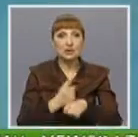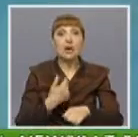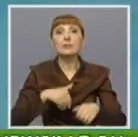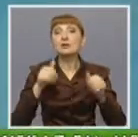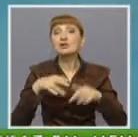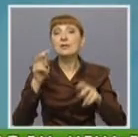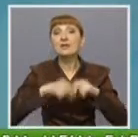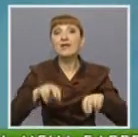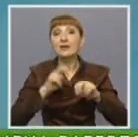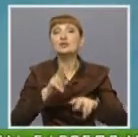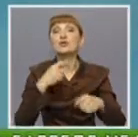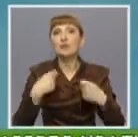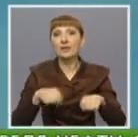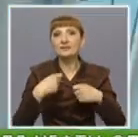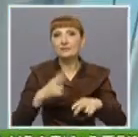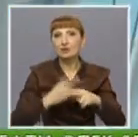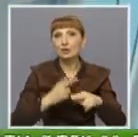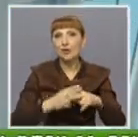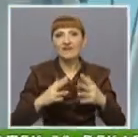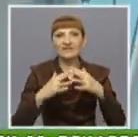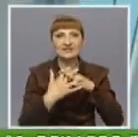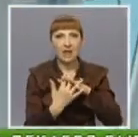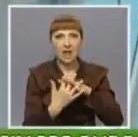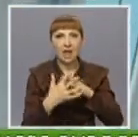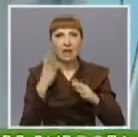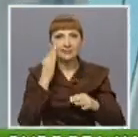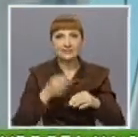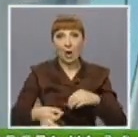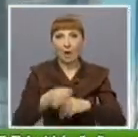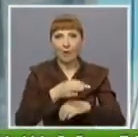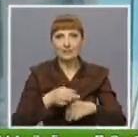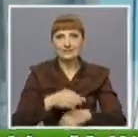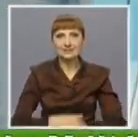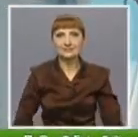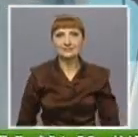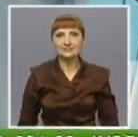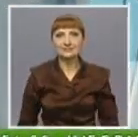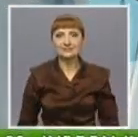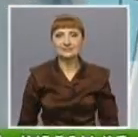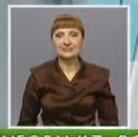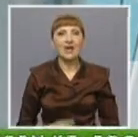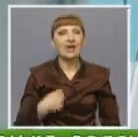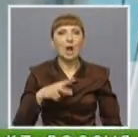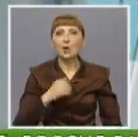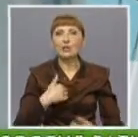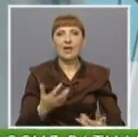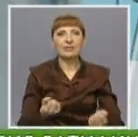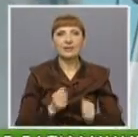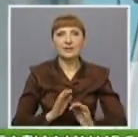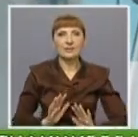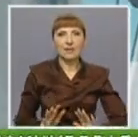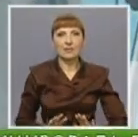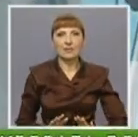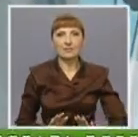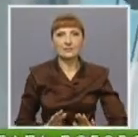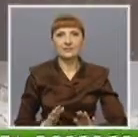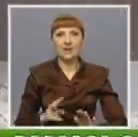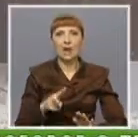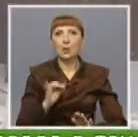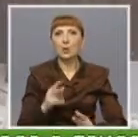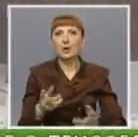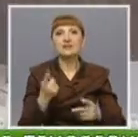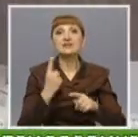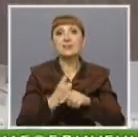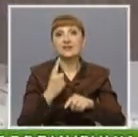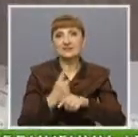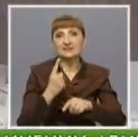решили проверить скупщиков металлолома в селе Бесагаш Алматинской области. Не, брат, люк не понимаю. Да? Люк не понимаю.